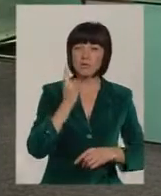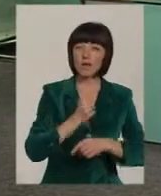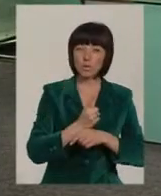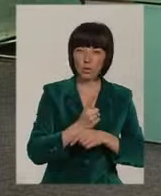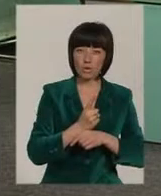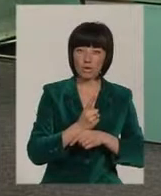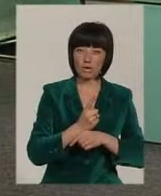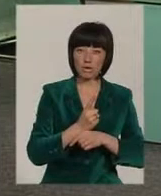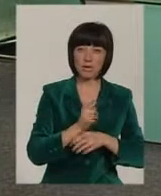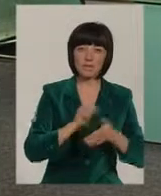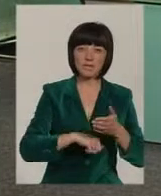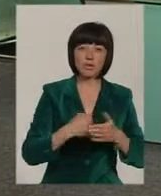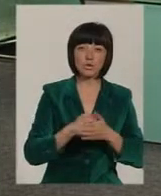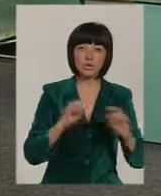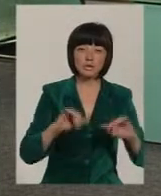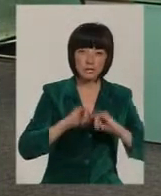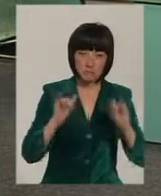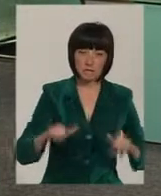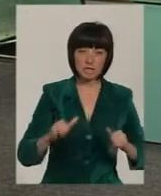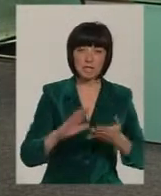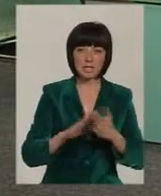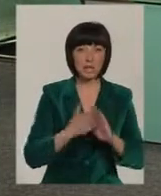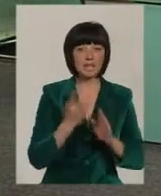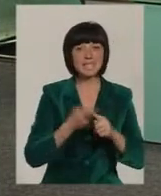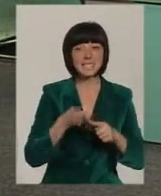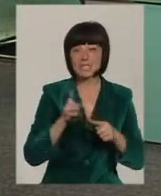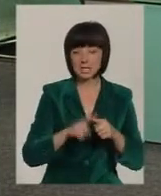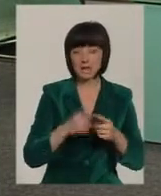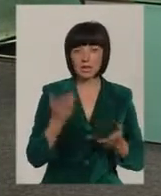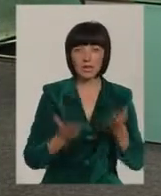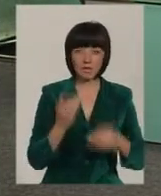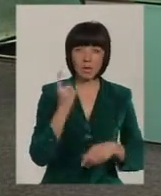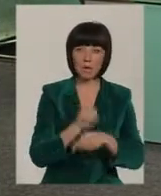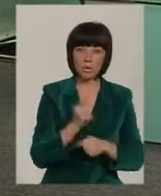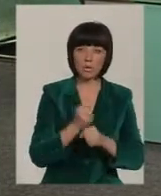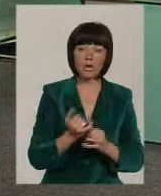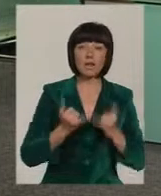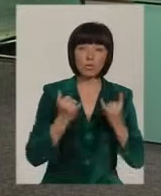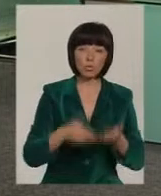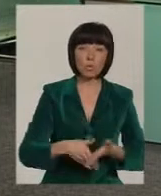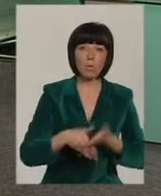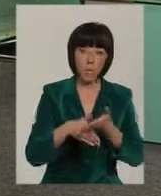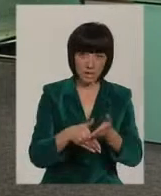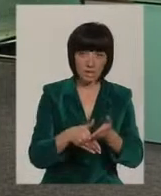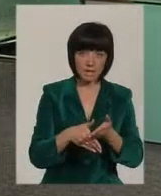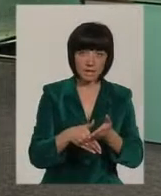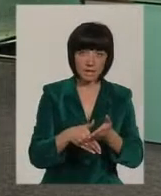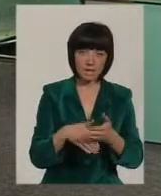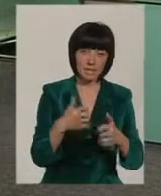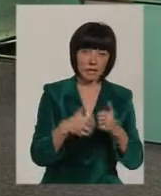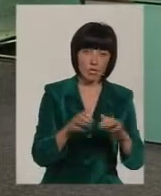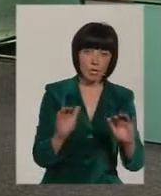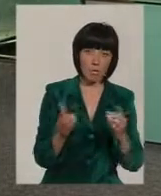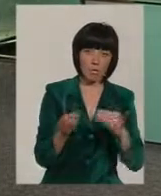мораторій от саме призвів до збільшення таких от ситуацій. Це, напевно, мораторій був зроблений для того, щоб допомогти якось середньому і